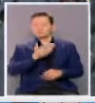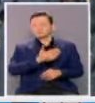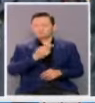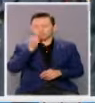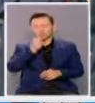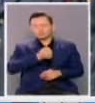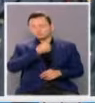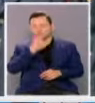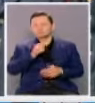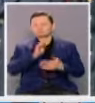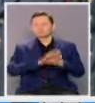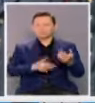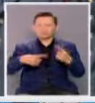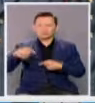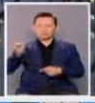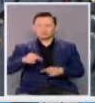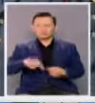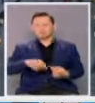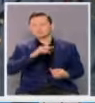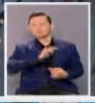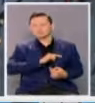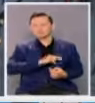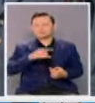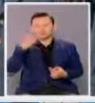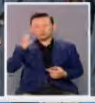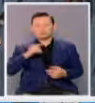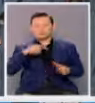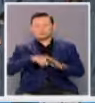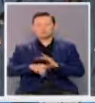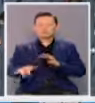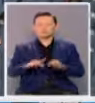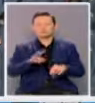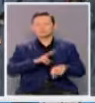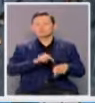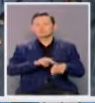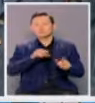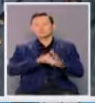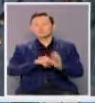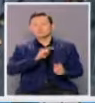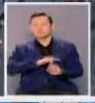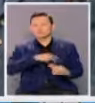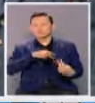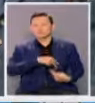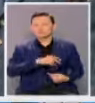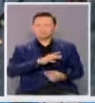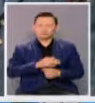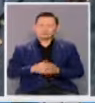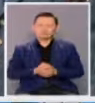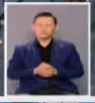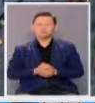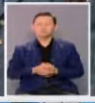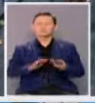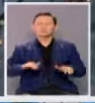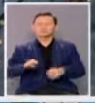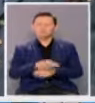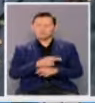Көкеміздің одан кейін де келіп жасаған еңбектері ішкі істер бөлімінде орасан зор болды. Бала